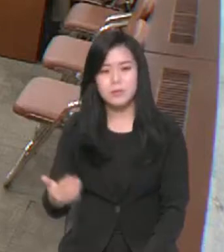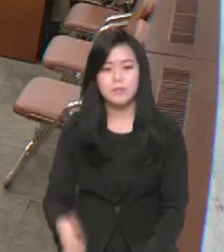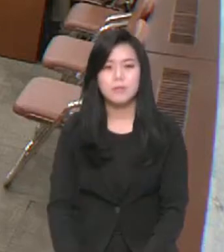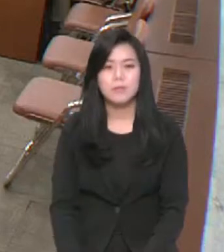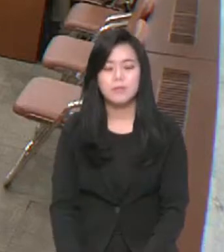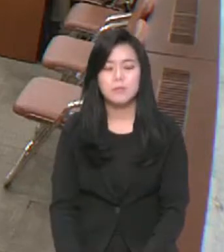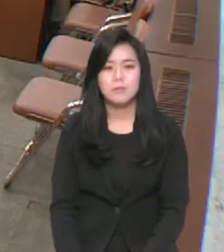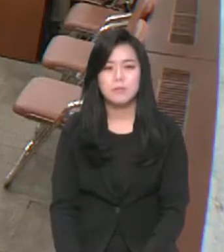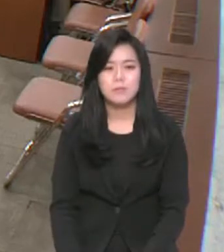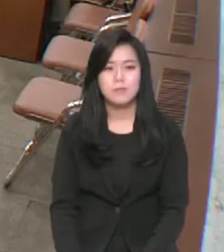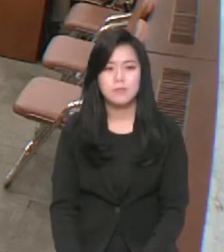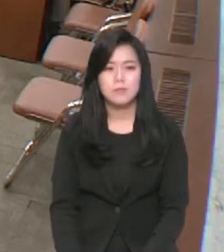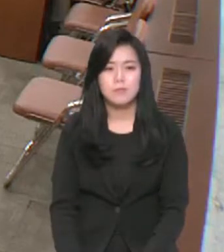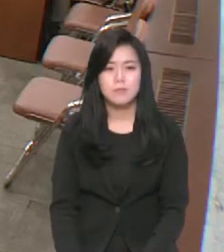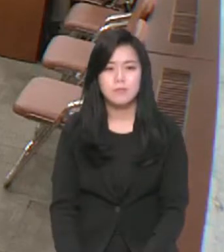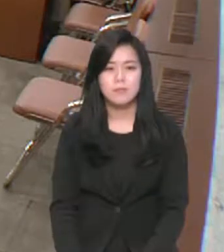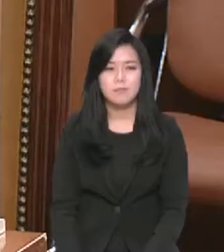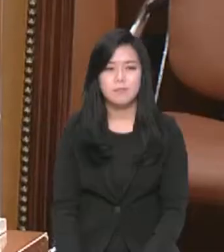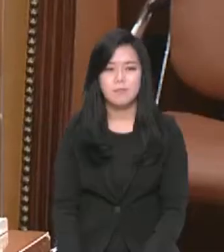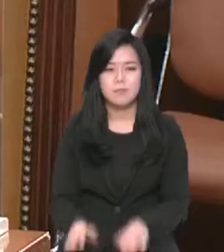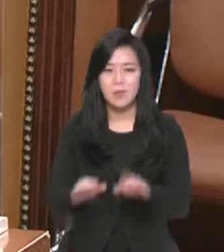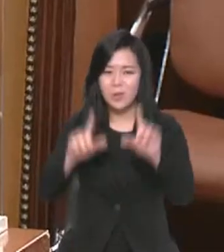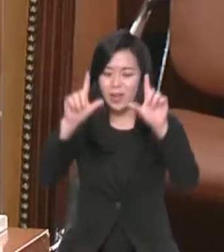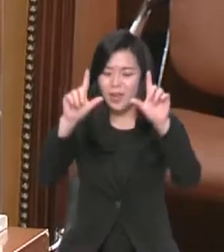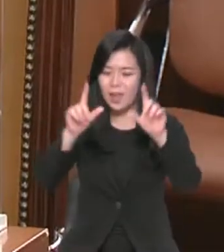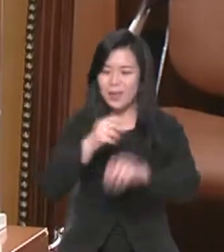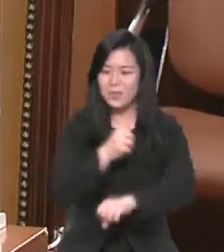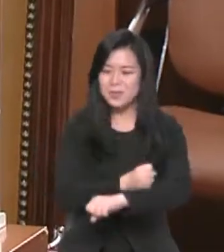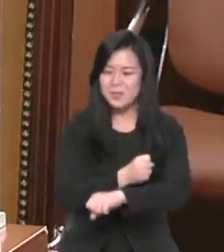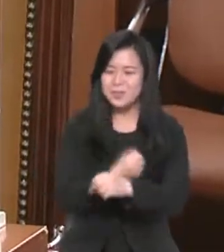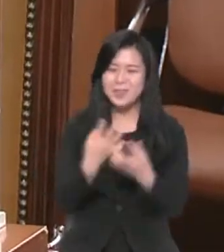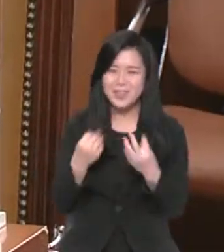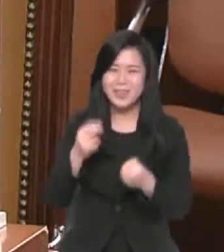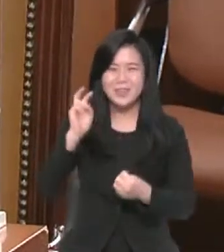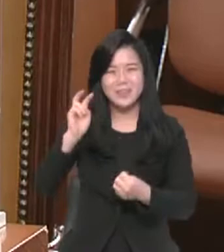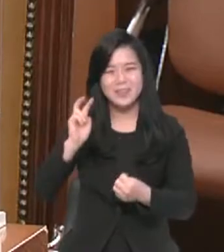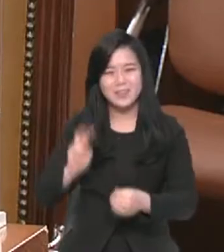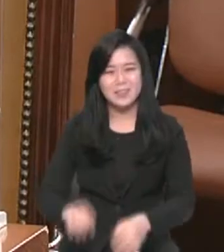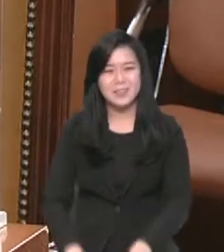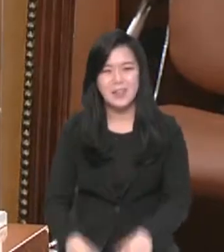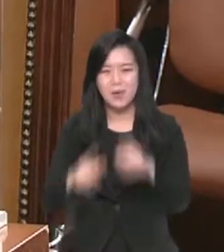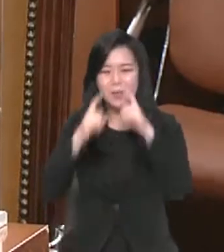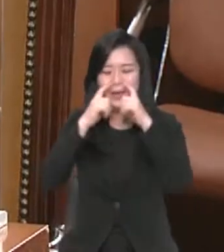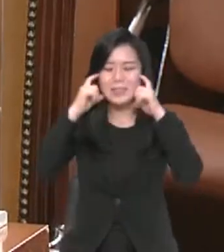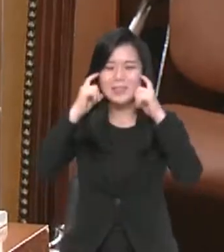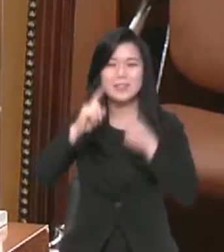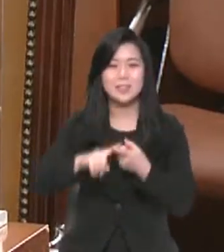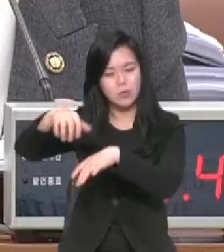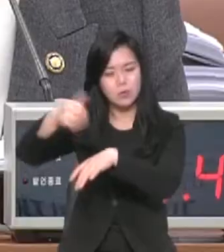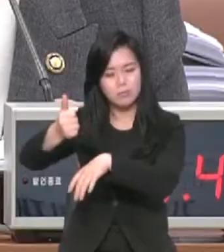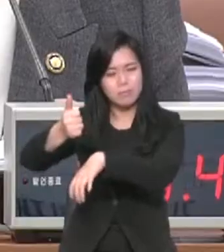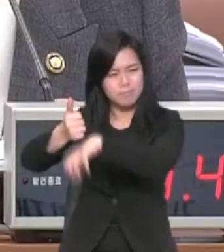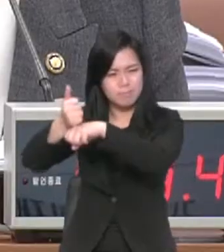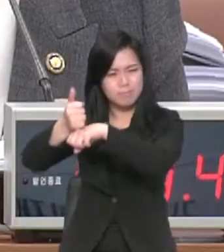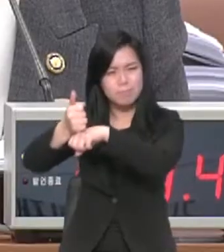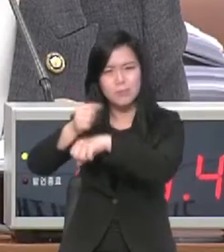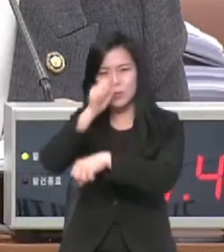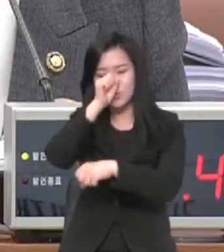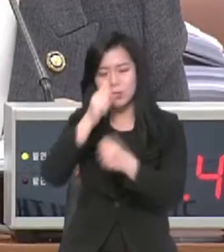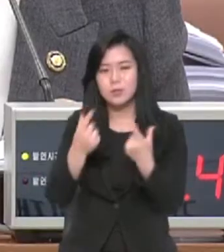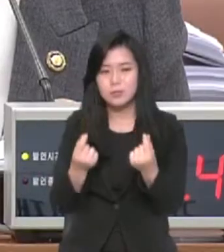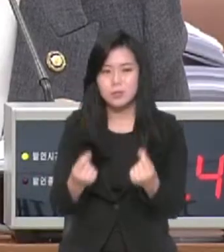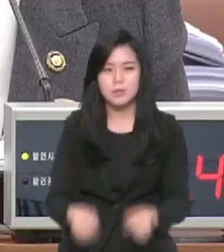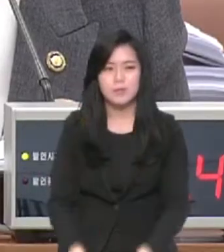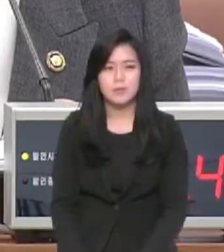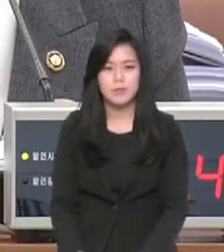예, 처장 올해 참 고생 많으셨죠. 마스크 때문에 시작을 해서 마스크에 대해서 한번 여쭤보려고 합니다. 이 마스크가 지금 가행